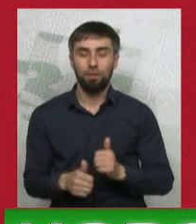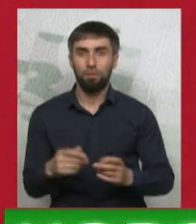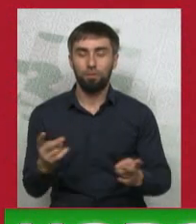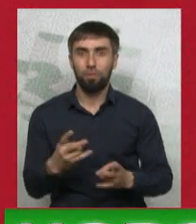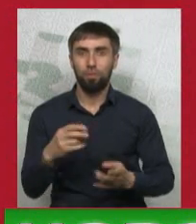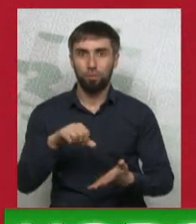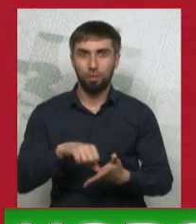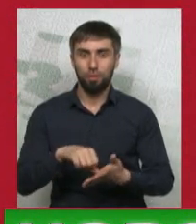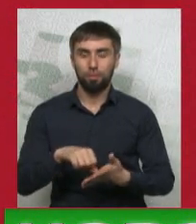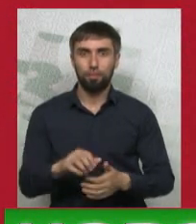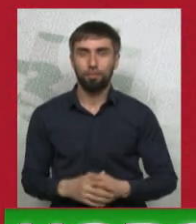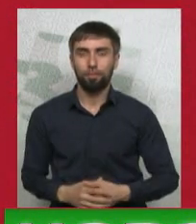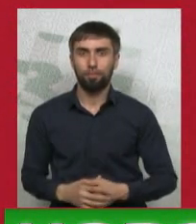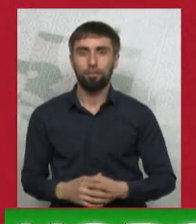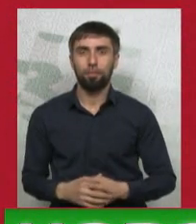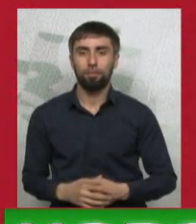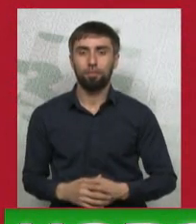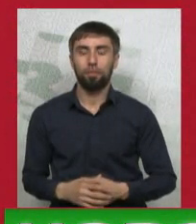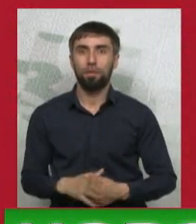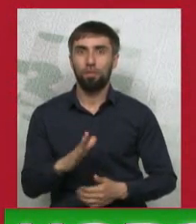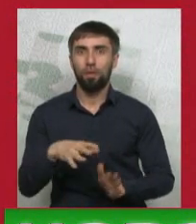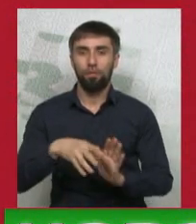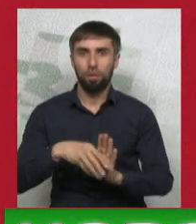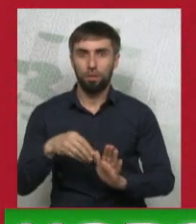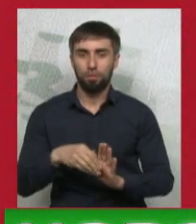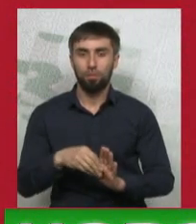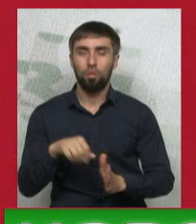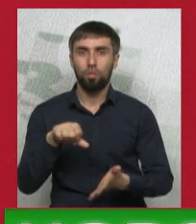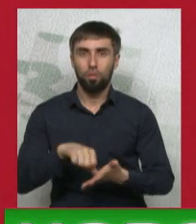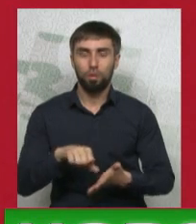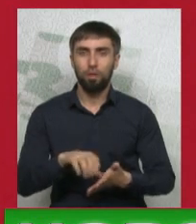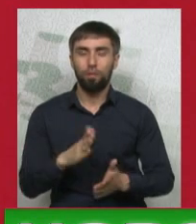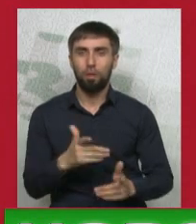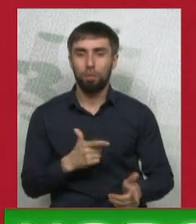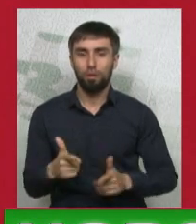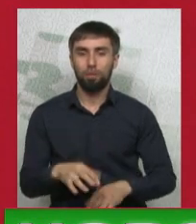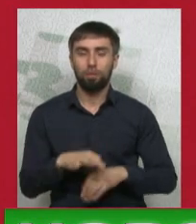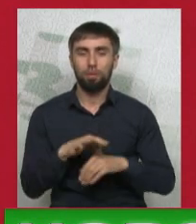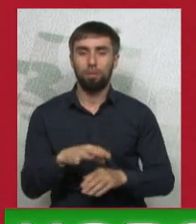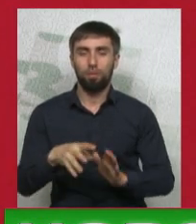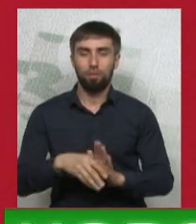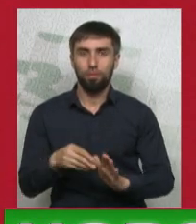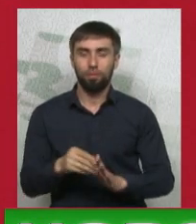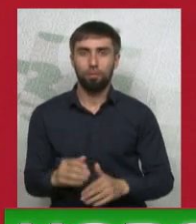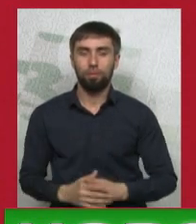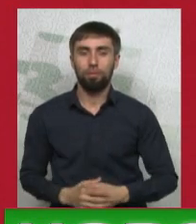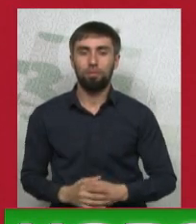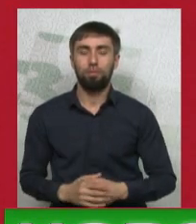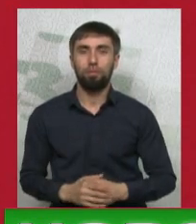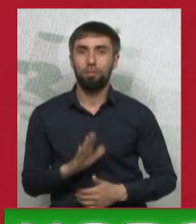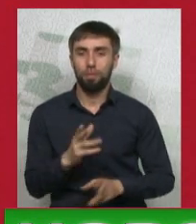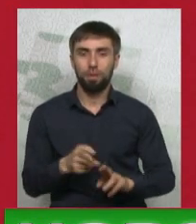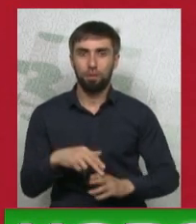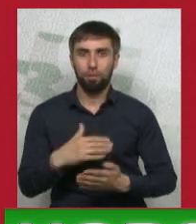должен участвовать в выборах, то есть участие в подготовке и проведении выборов в этой